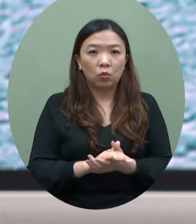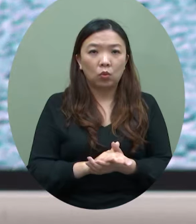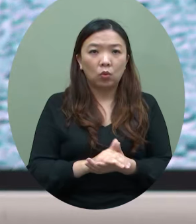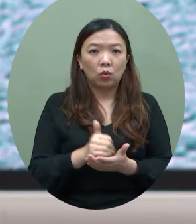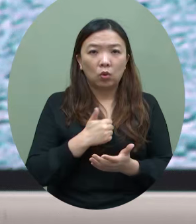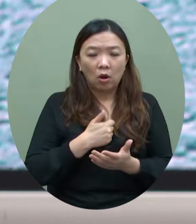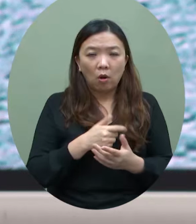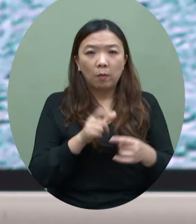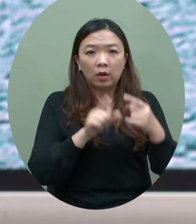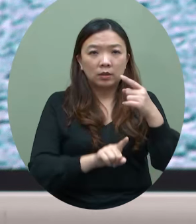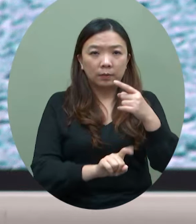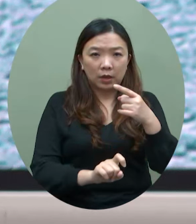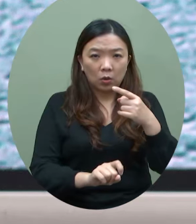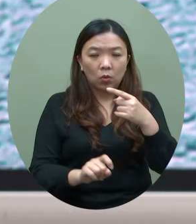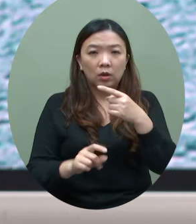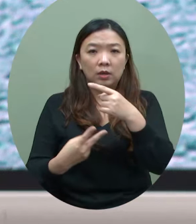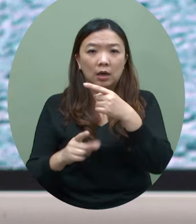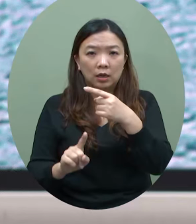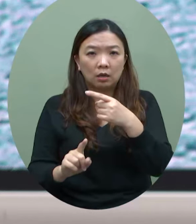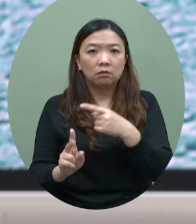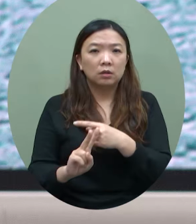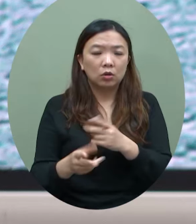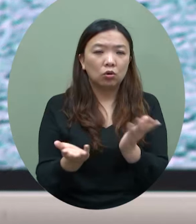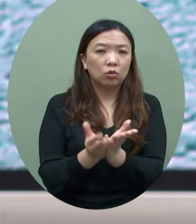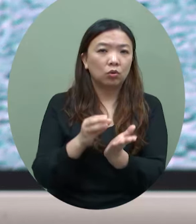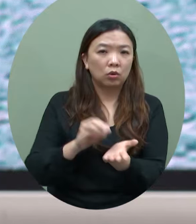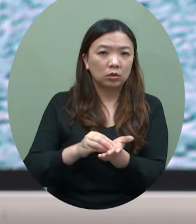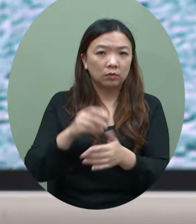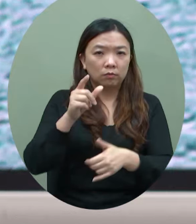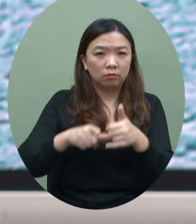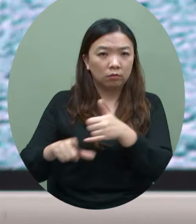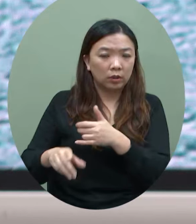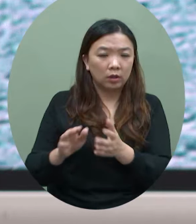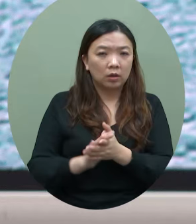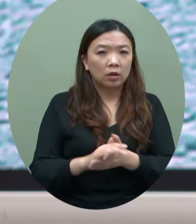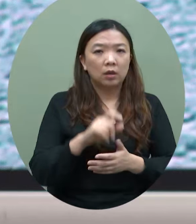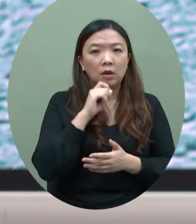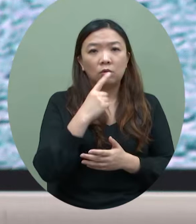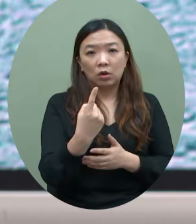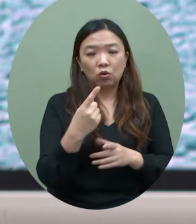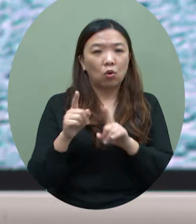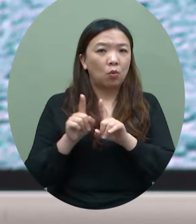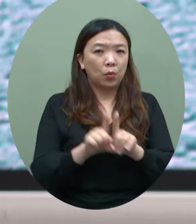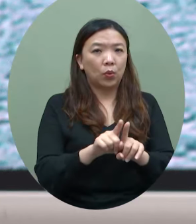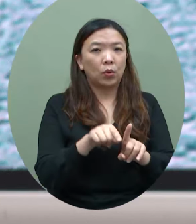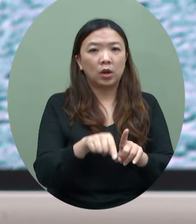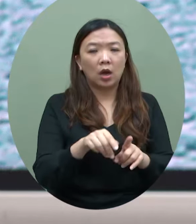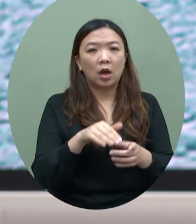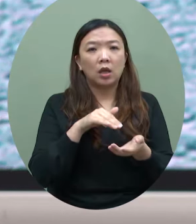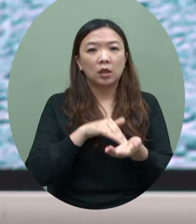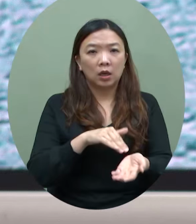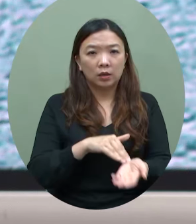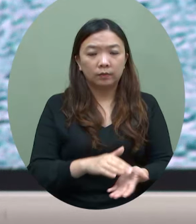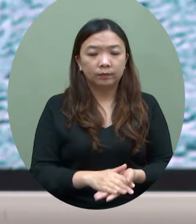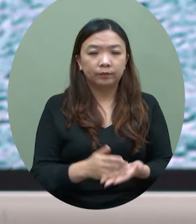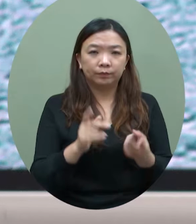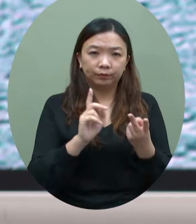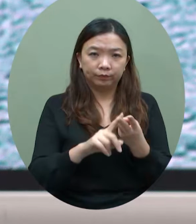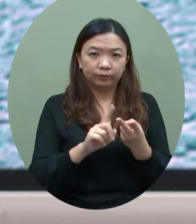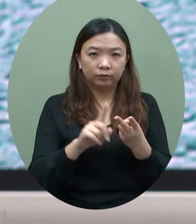19號同埋21號都係確診個案嚟嘅。咁有一位係陪人去睇嗰位中醫啦，另外一位